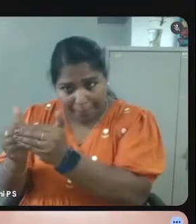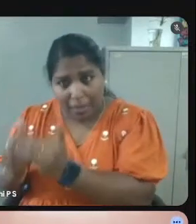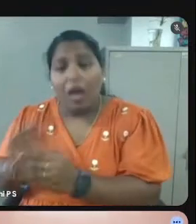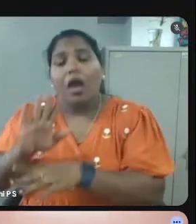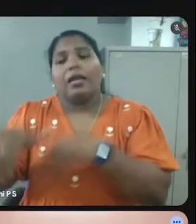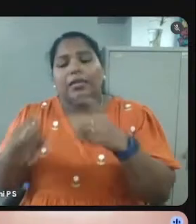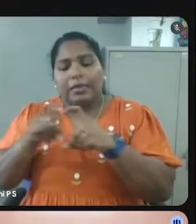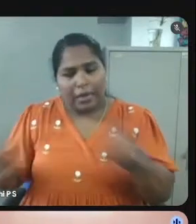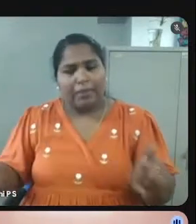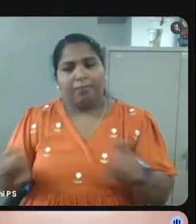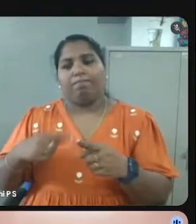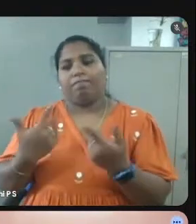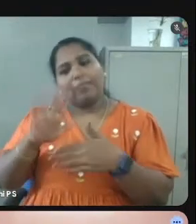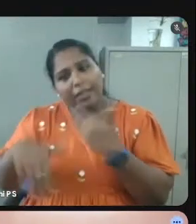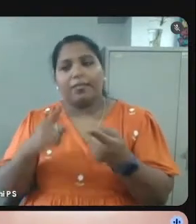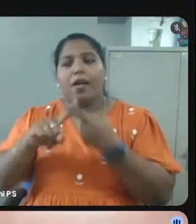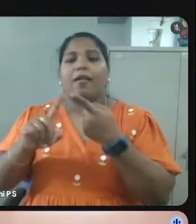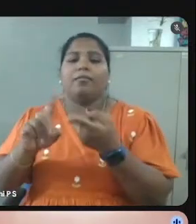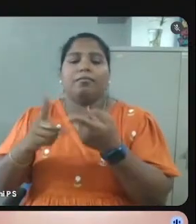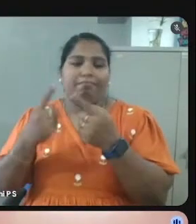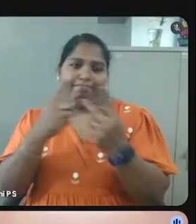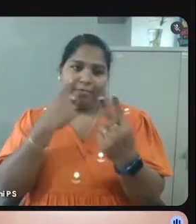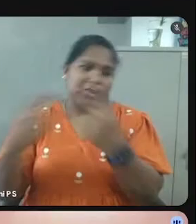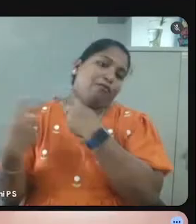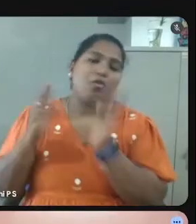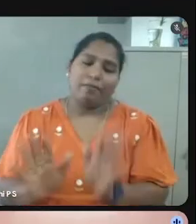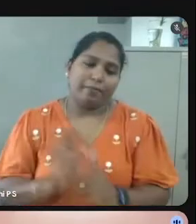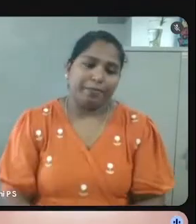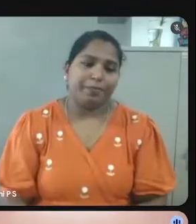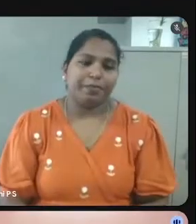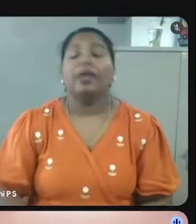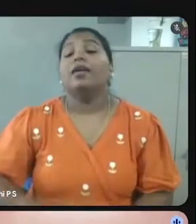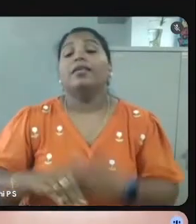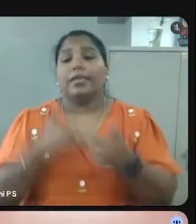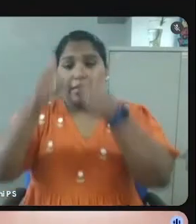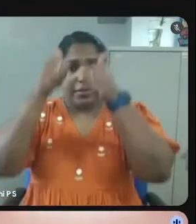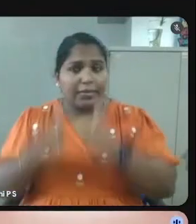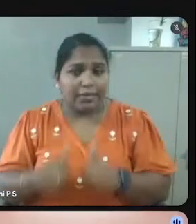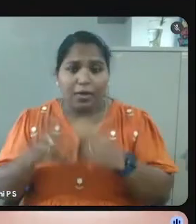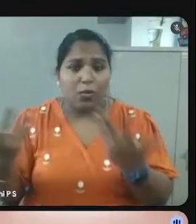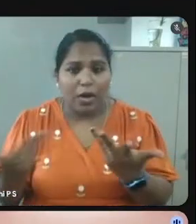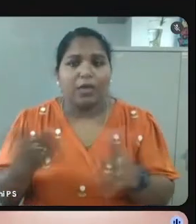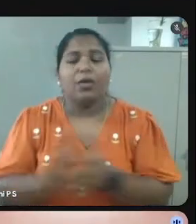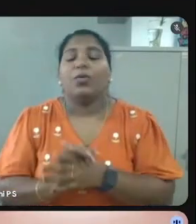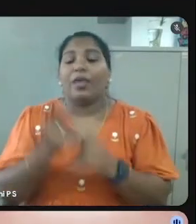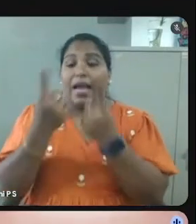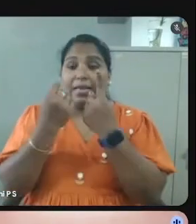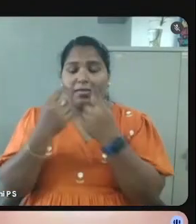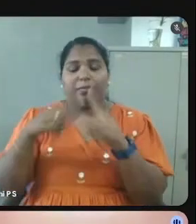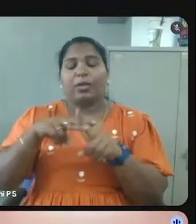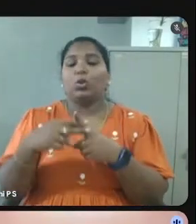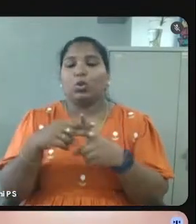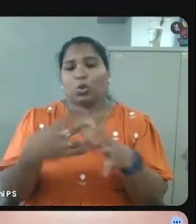ചെയ്യും. ഇതാണ് ഇന്റർവെൻഷൻ. പിന്നെ ഔട്ട്കം എന്ന് പറയുന്നത് ഒരു സ്റ്റാൻഡേർഡ് അസസ്മെന്റ് ടൂൾ, നമുക്ക് പറഞ്ഞ പോലെ ഓക്യുപേഷണൽ തെറപ്പി